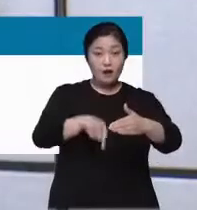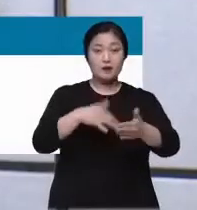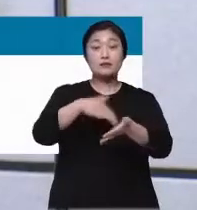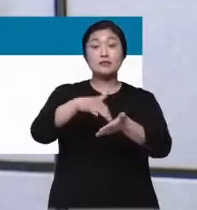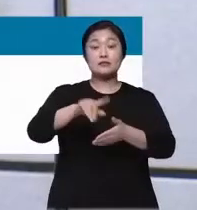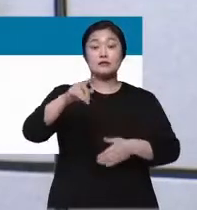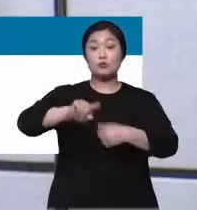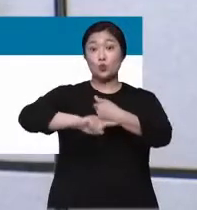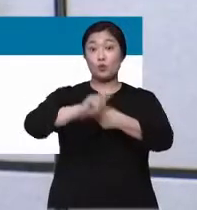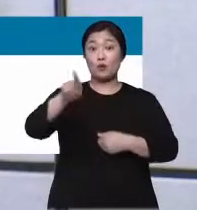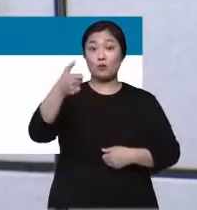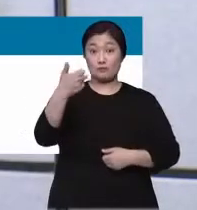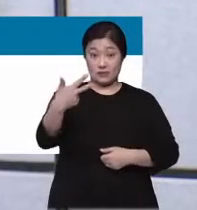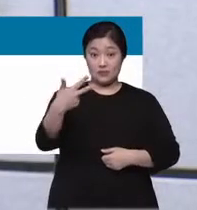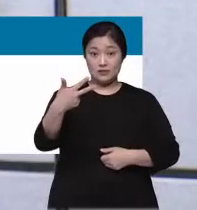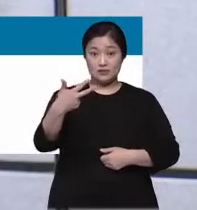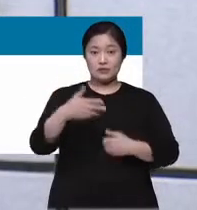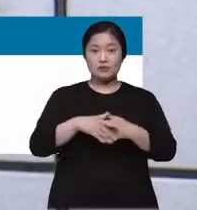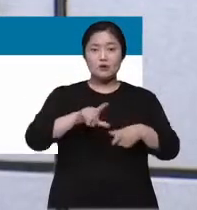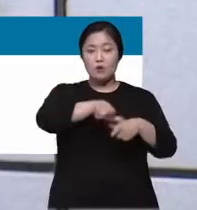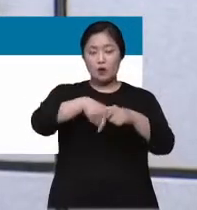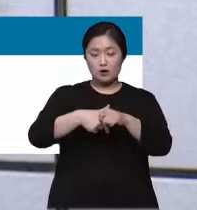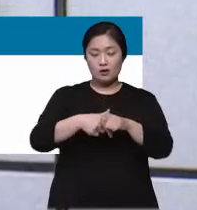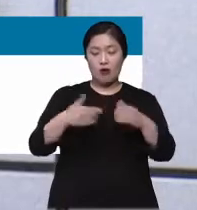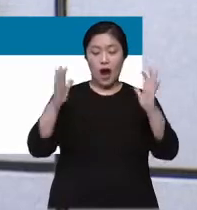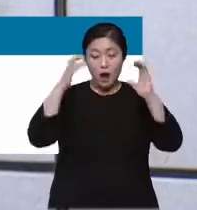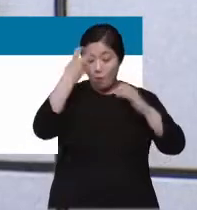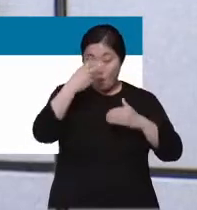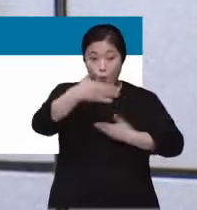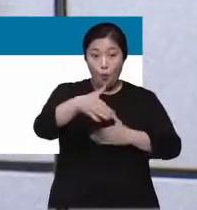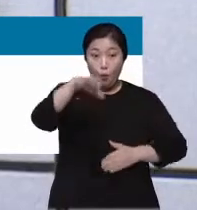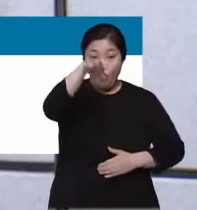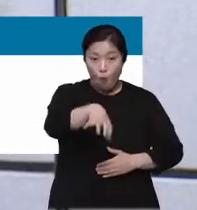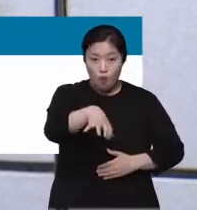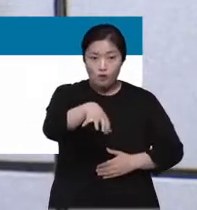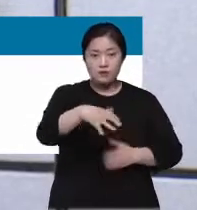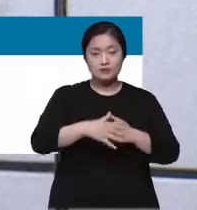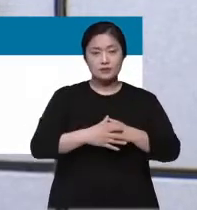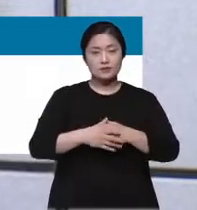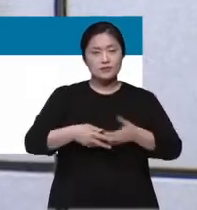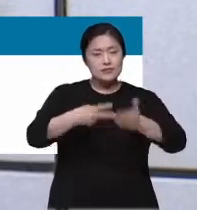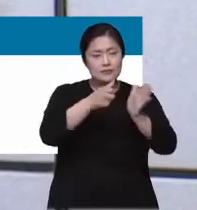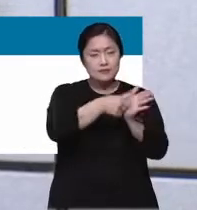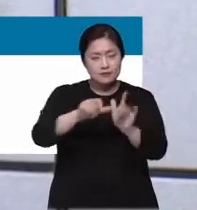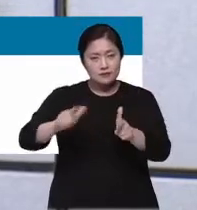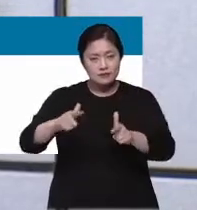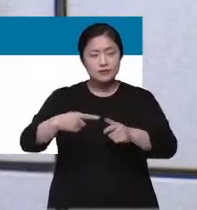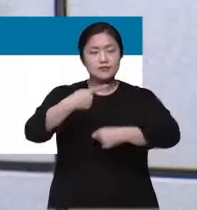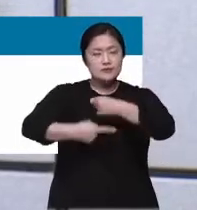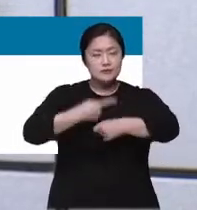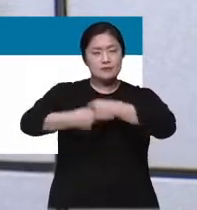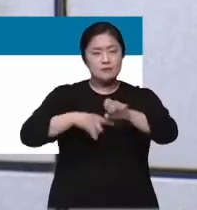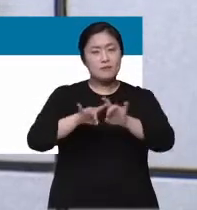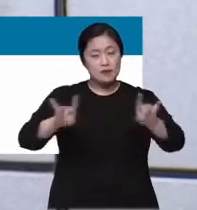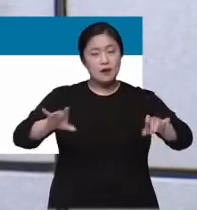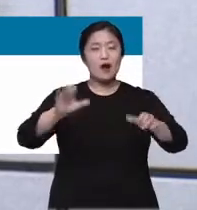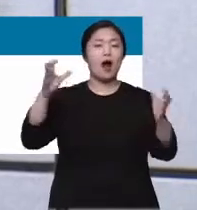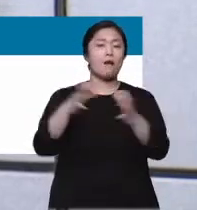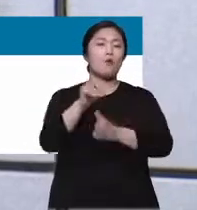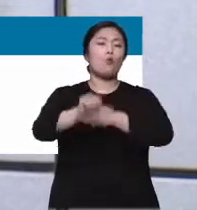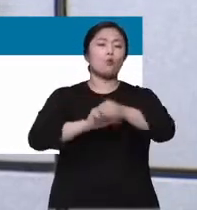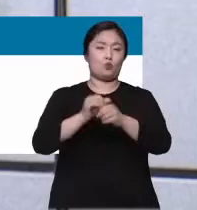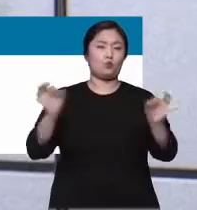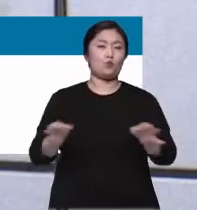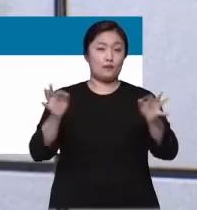인데 157개 초등학교 주변에 있는 어린 부부에게는 시설들을 연차적으로 1